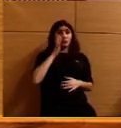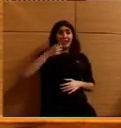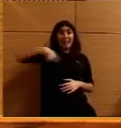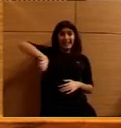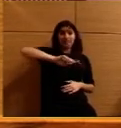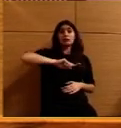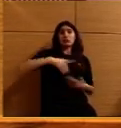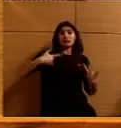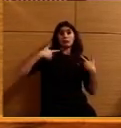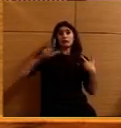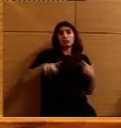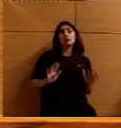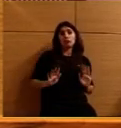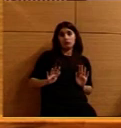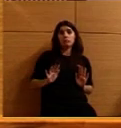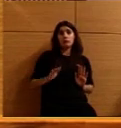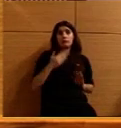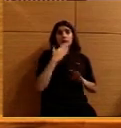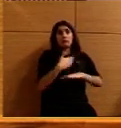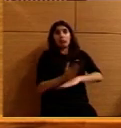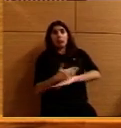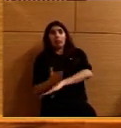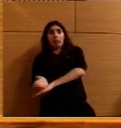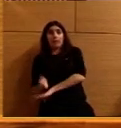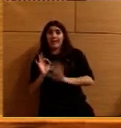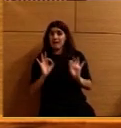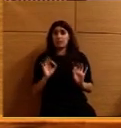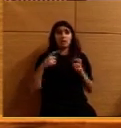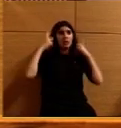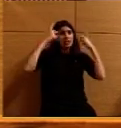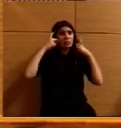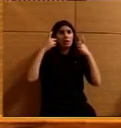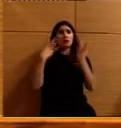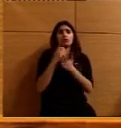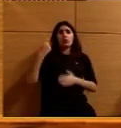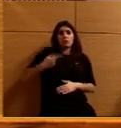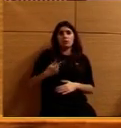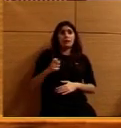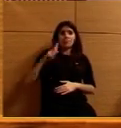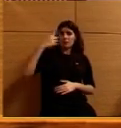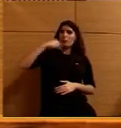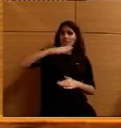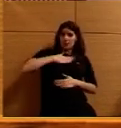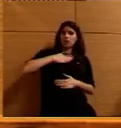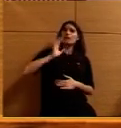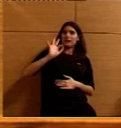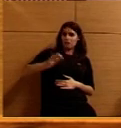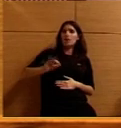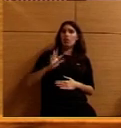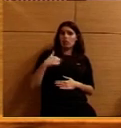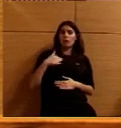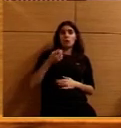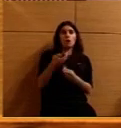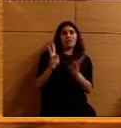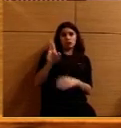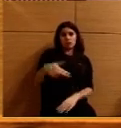també, m'entén, que se poden presentar totes les que vulguem, però hem de fer un esforç per ser útils. El primer, el president, per ser útil, però